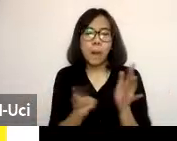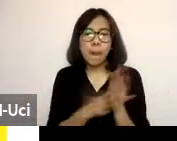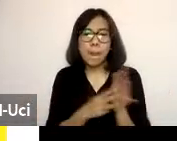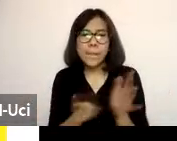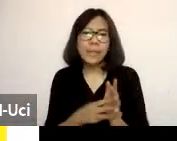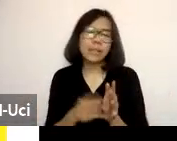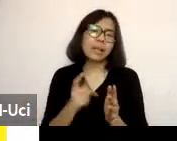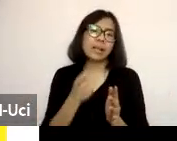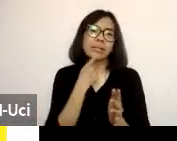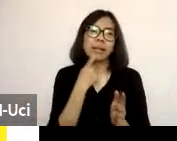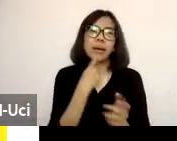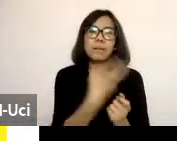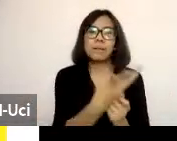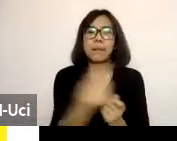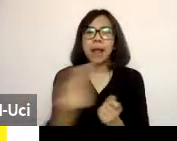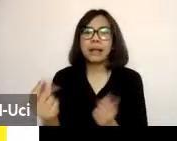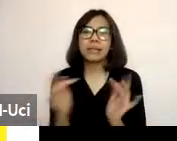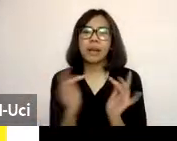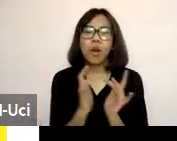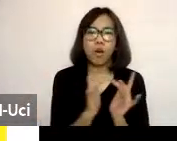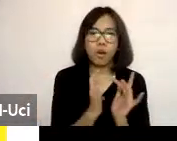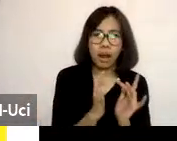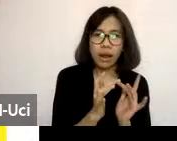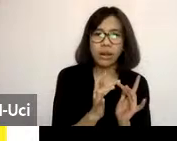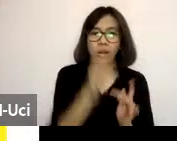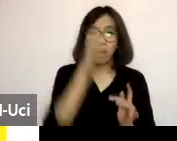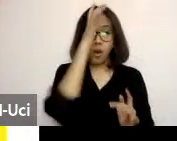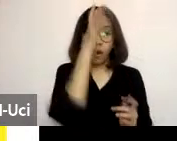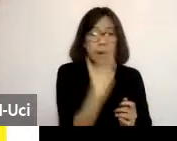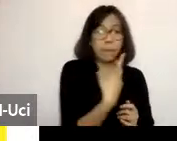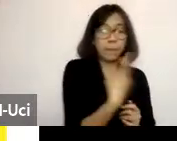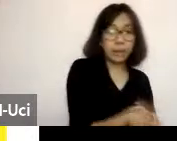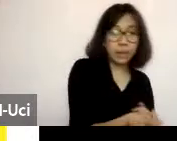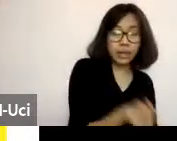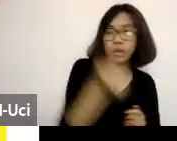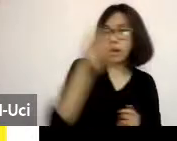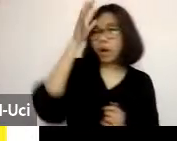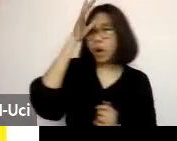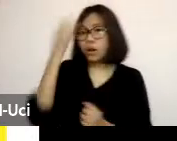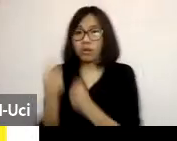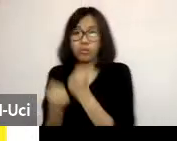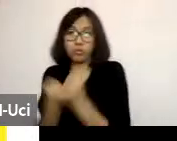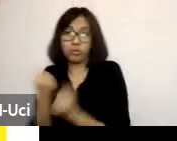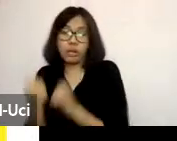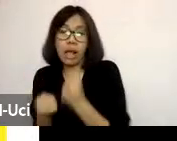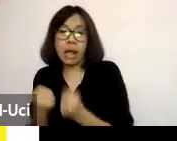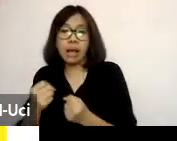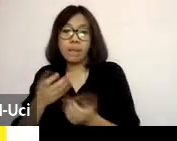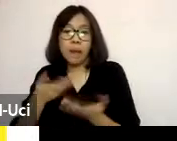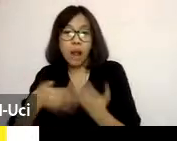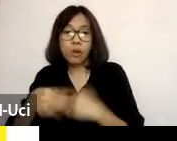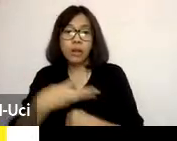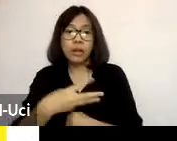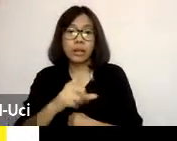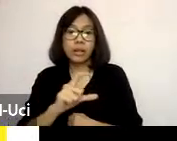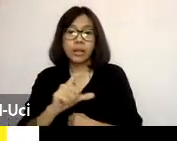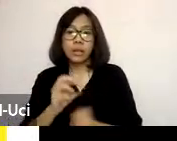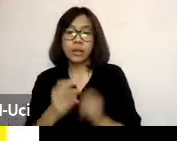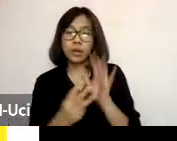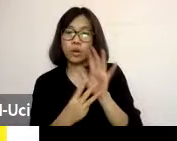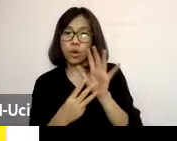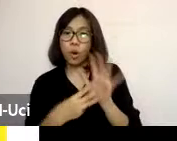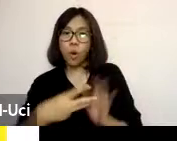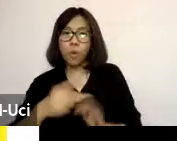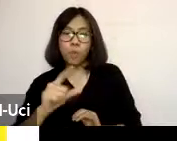belanja online khususnya antara pelaku usaha dengan dengan e-commerce Apakah itu yang melibatkan platform